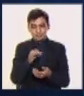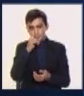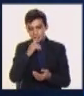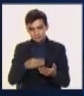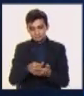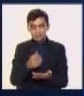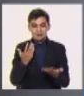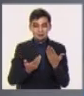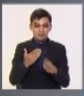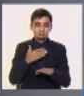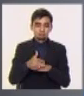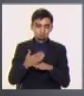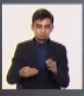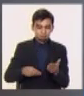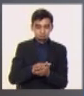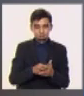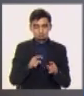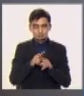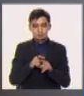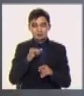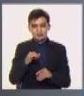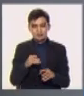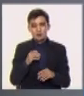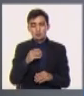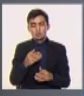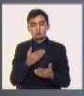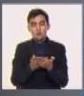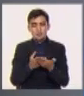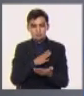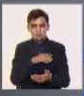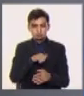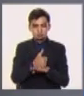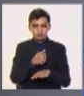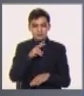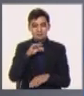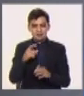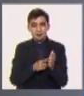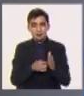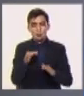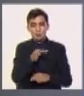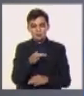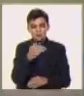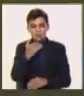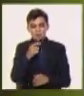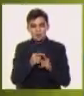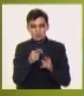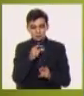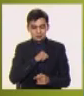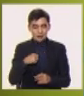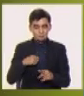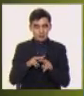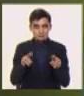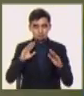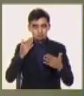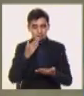либо отсрочка платежа. Такой же совет дает и лидер Альянса студентов Карагандинской области. По его словам, он и сам оказался в